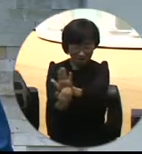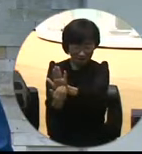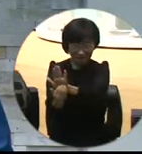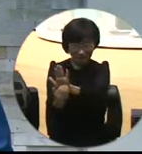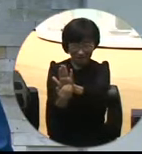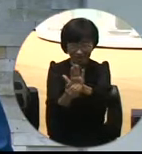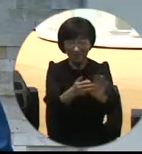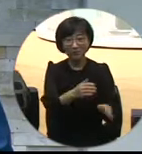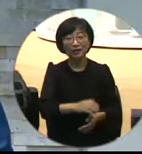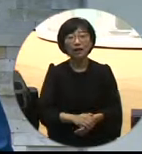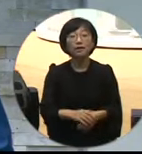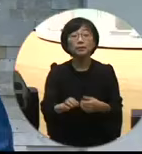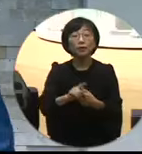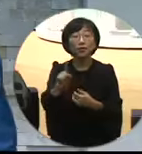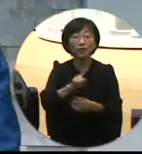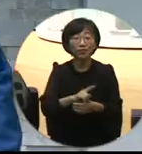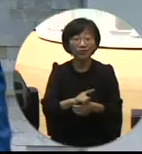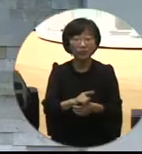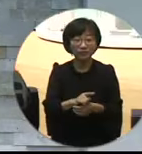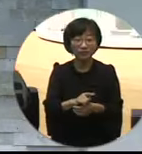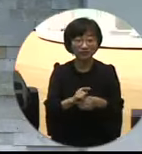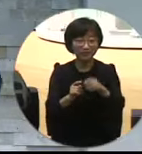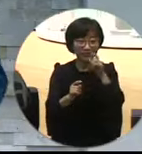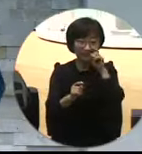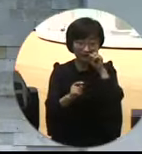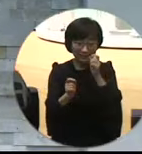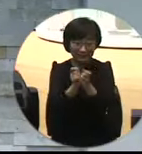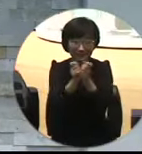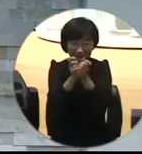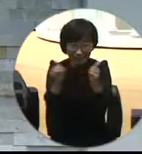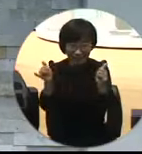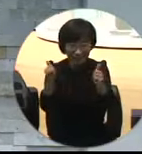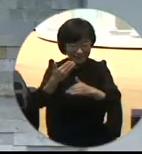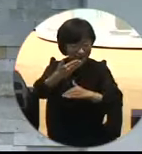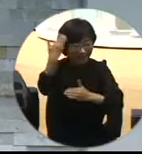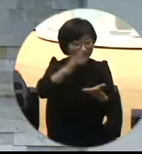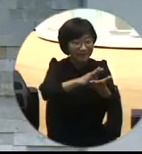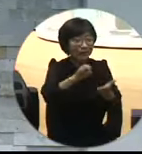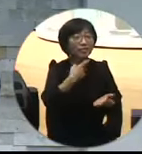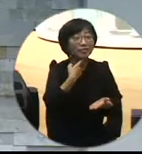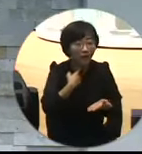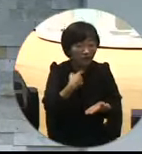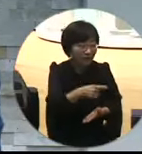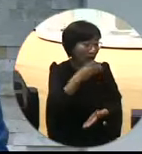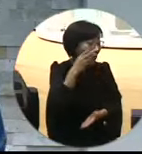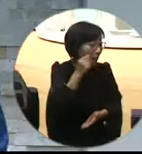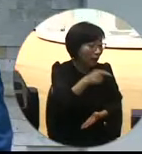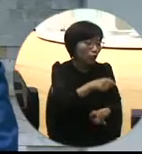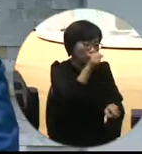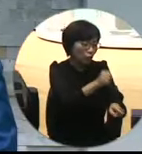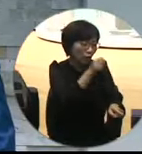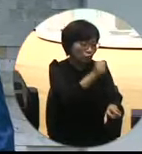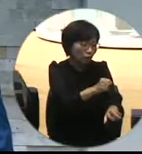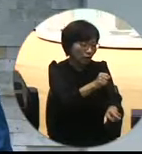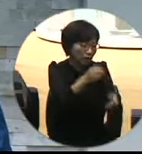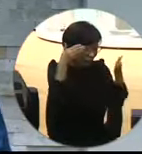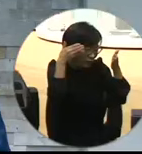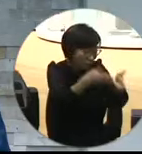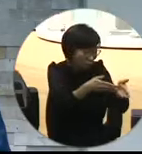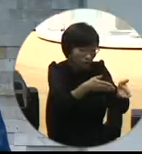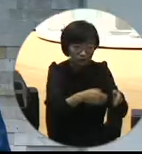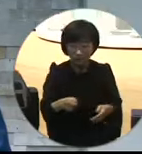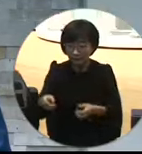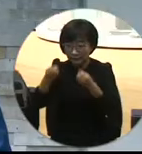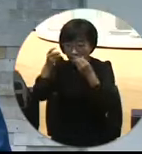소비자의 그 선택이 친숙한 기존 이 제품과 기술에 그야말로 이 한정이 되기